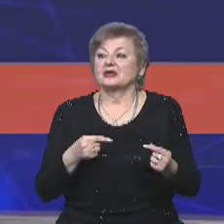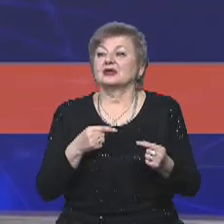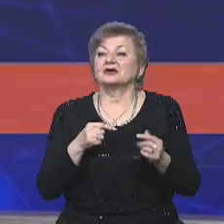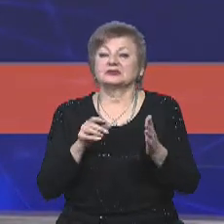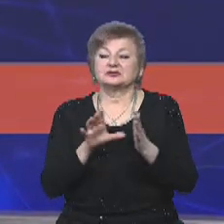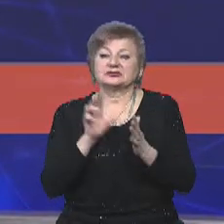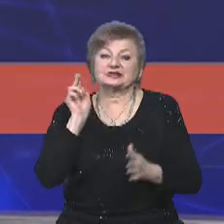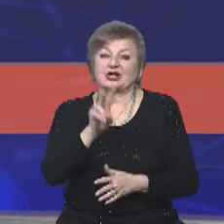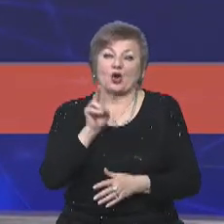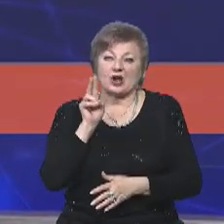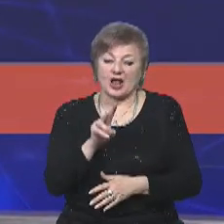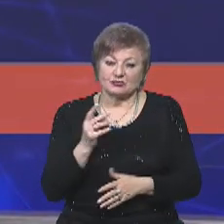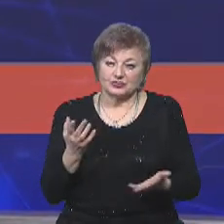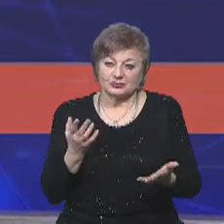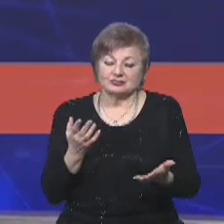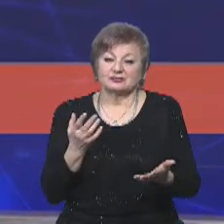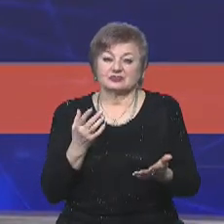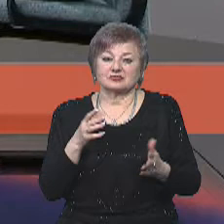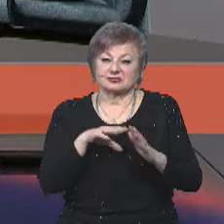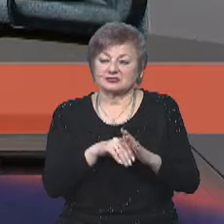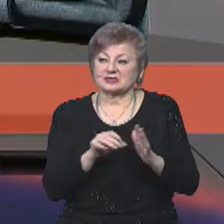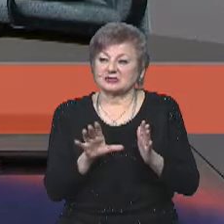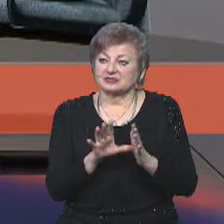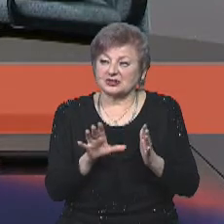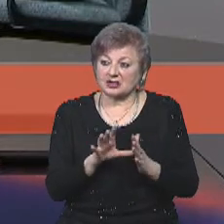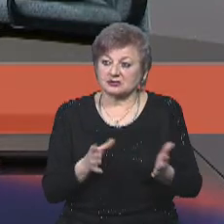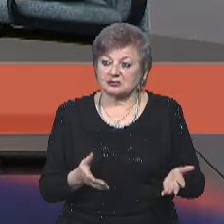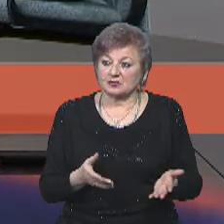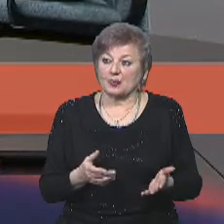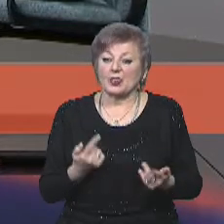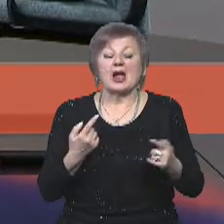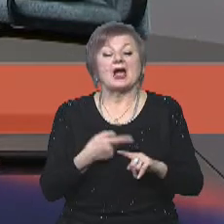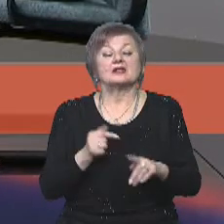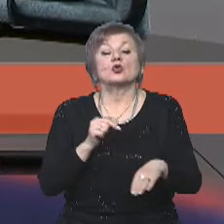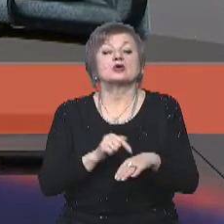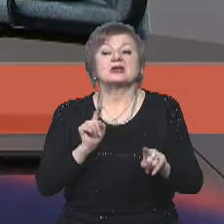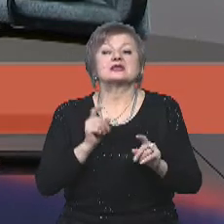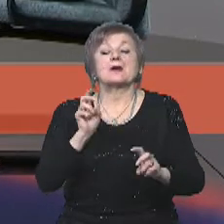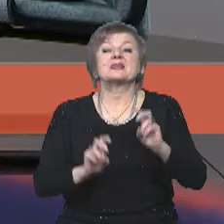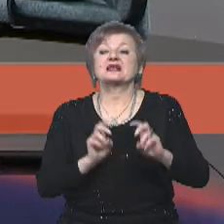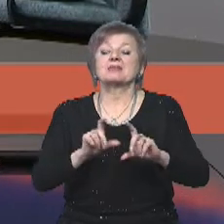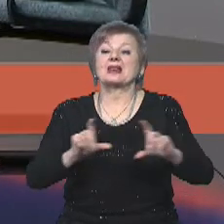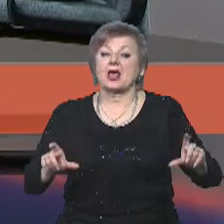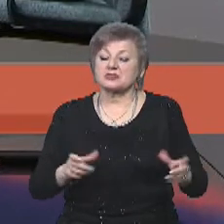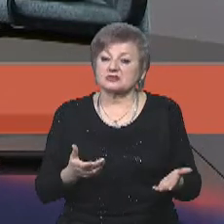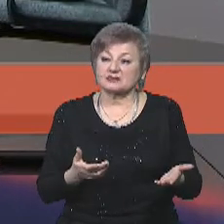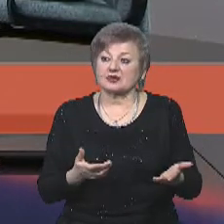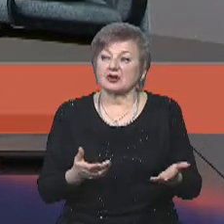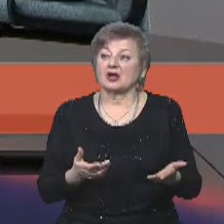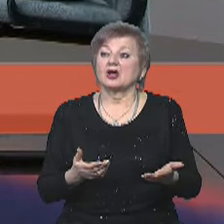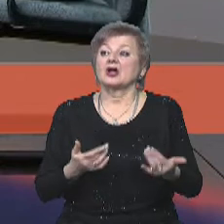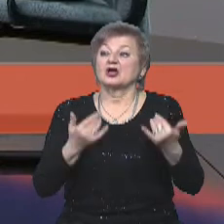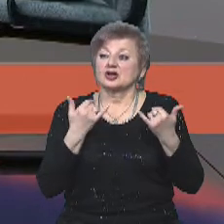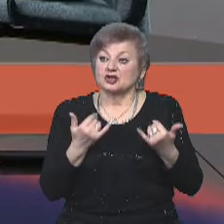Электротранс. То есть все, кто должен, сейчас отключены. Тобто це переважно підприємства. Да. Житлових будинків середини. Сейчас